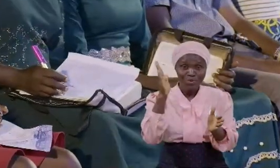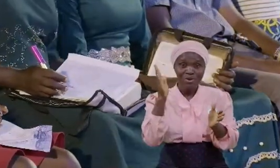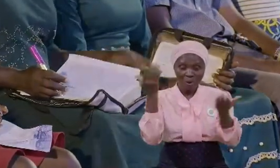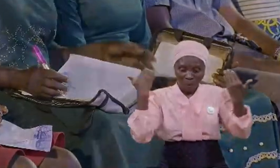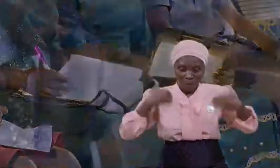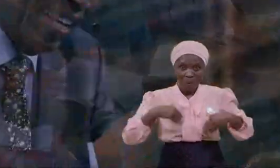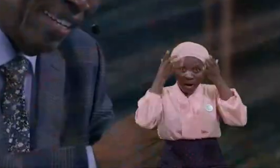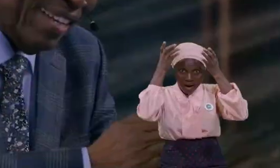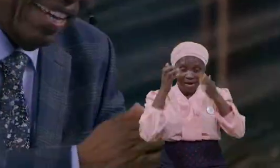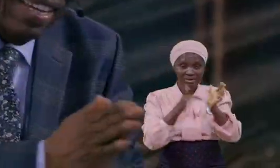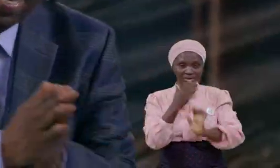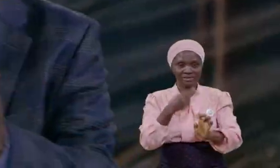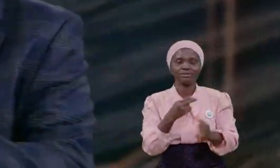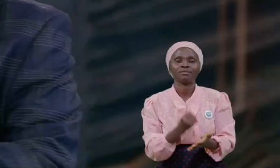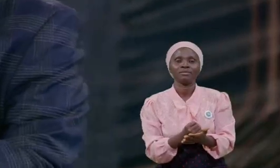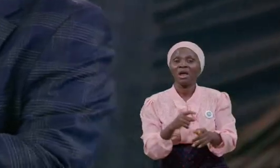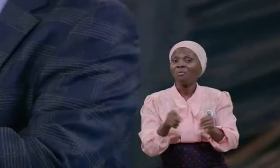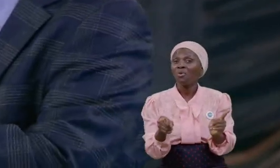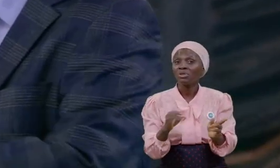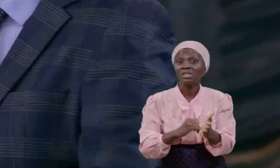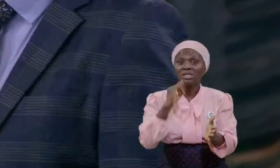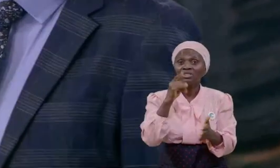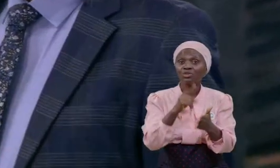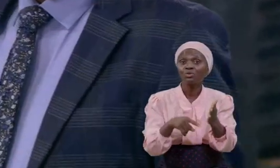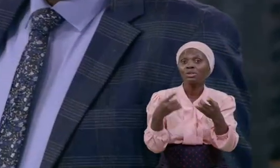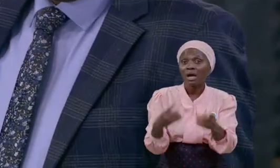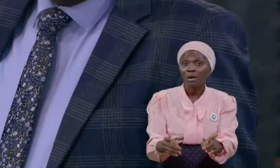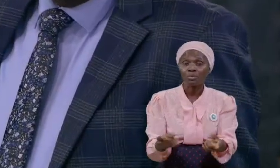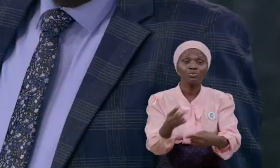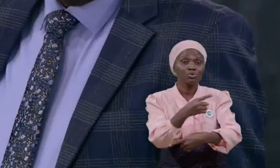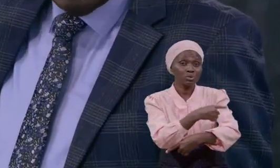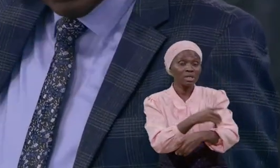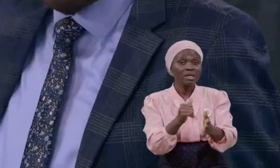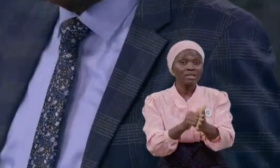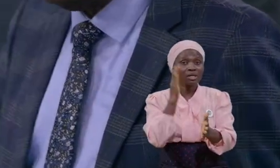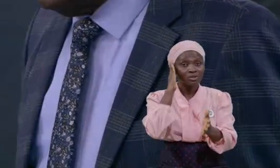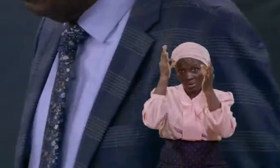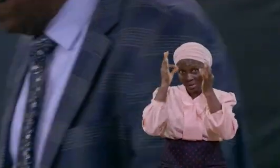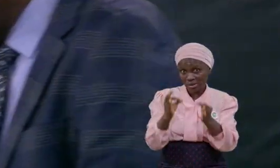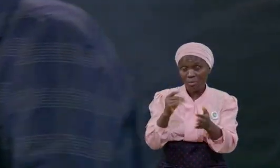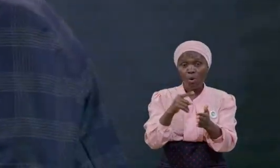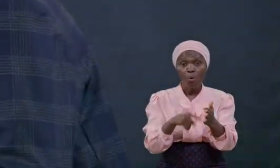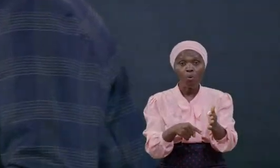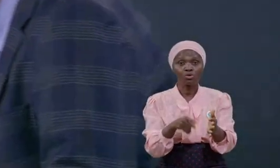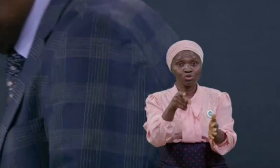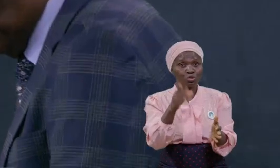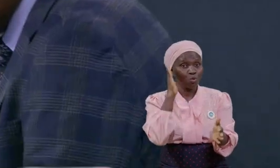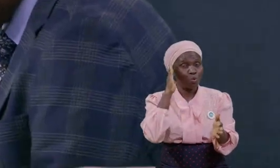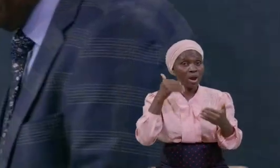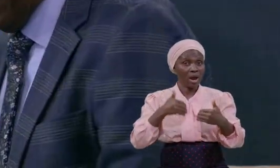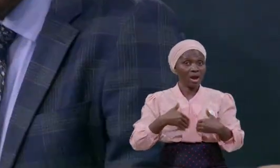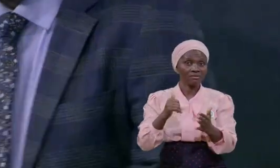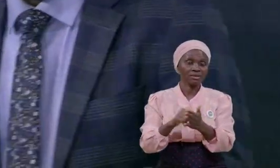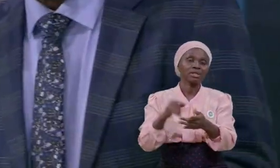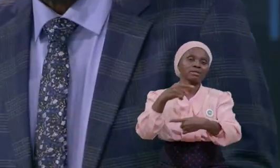Mais c'est ce qui arrive aujourd'hui qui détermine ce que tu auras ce jour-là. Nous